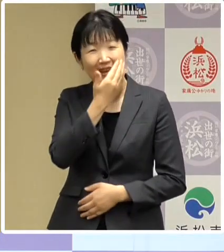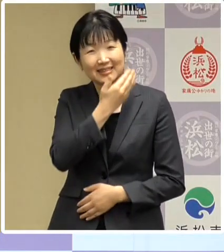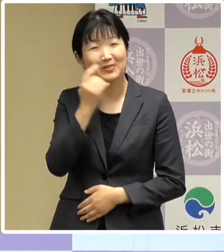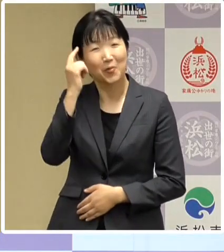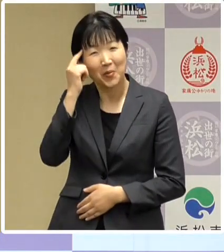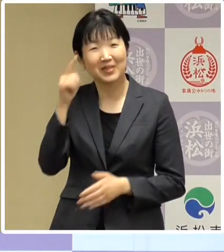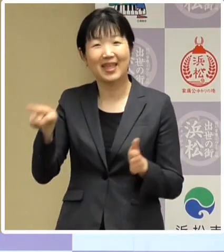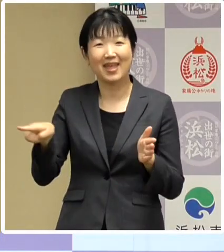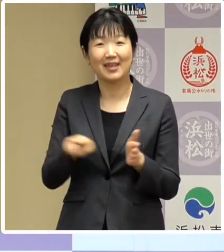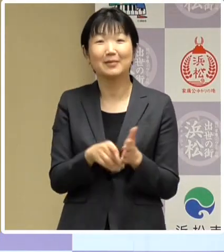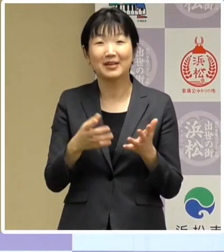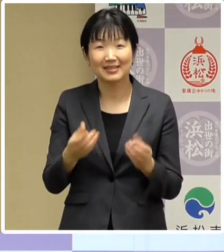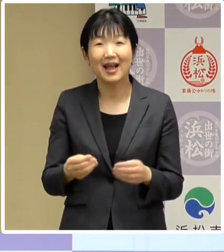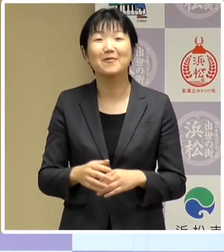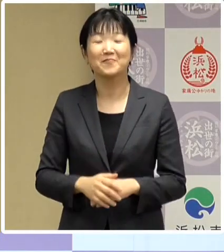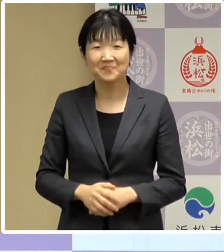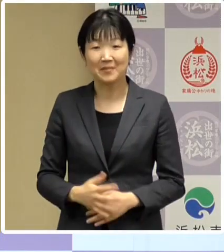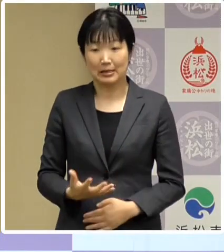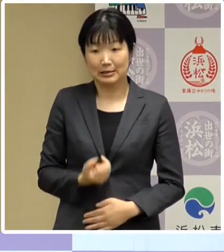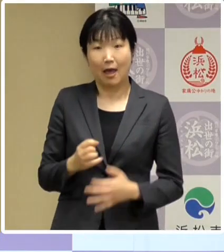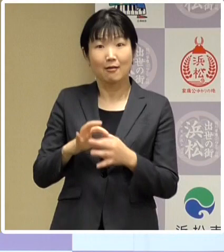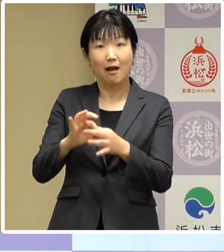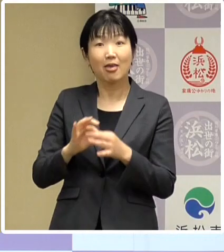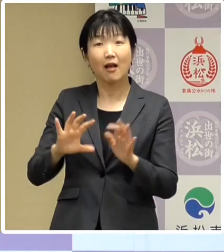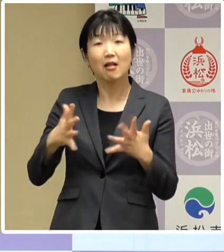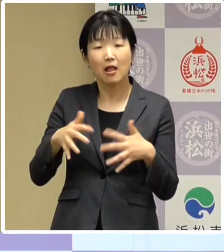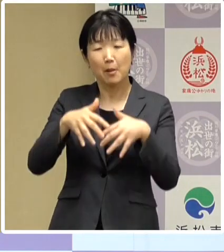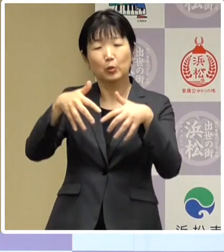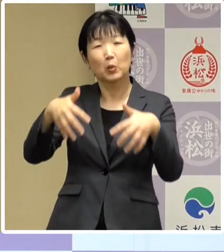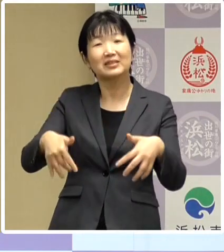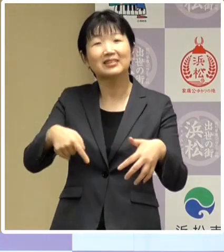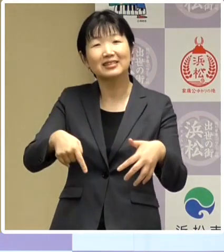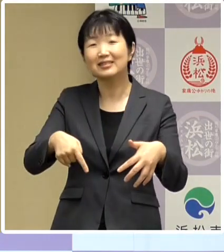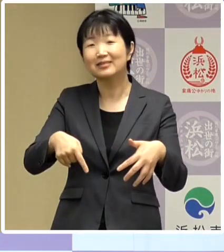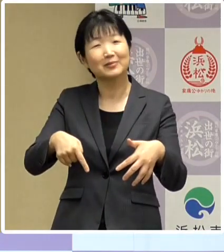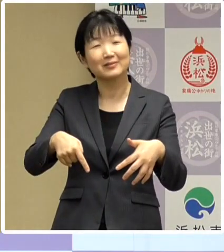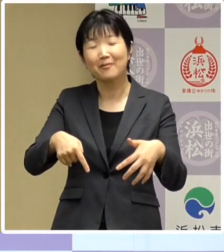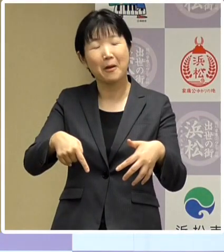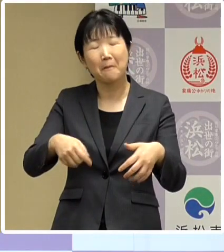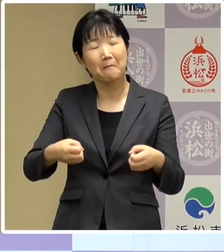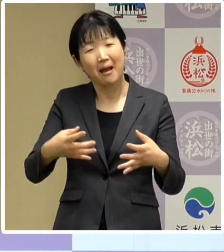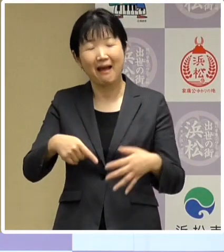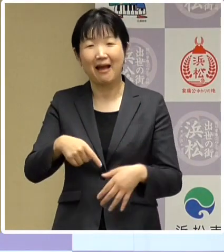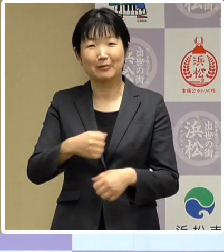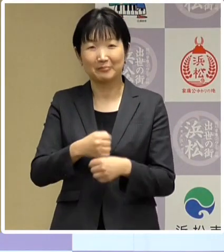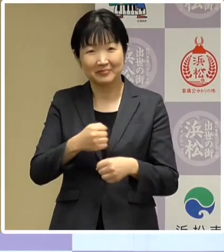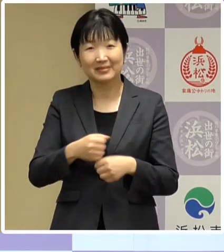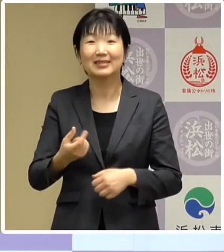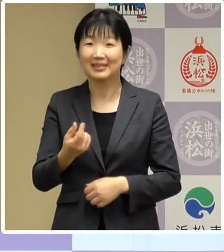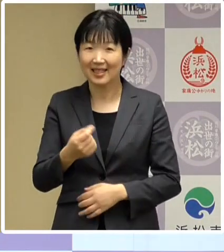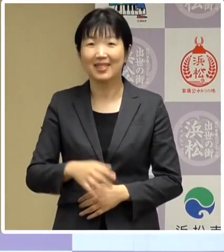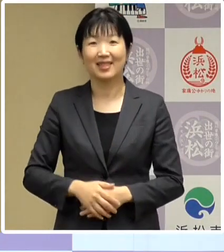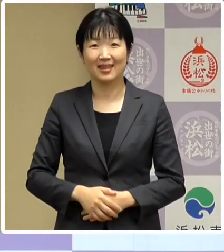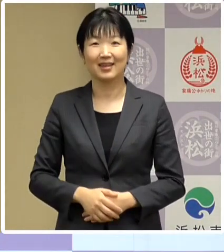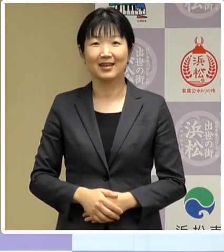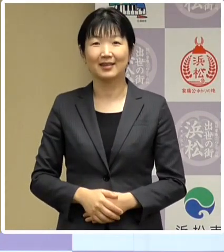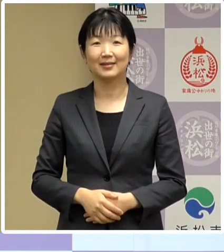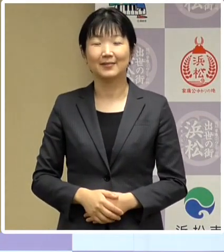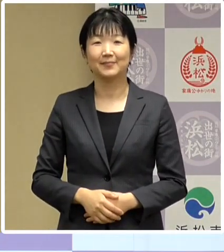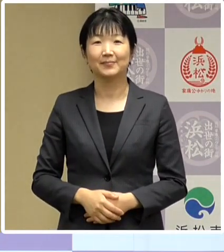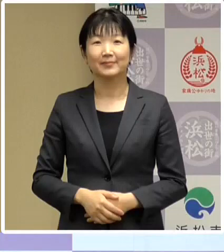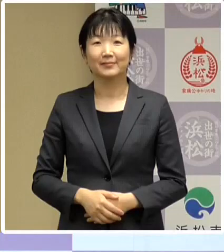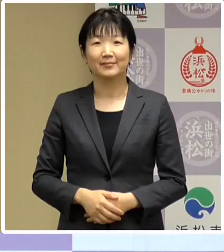ございますので、まあ、でないとなかなかですね、組織としての、まあ、成果というのは出せないんで、その代わり